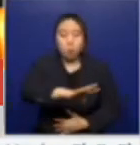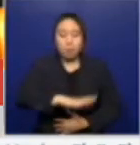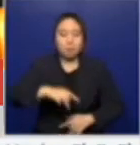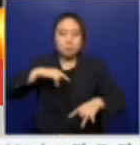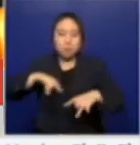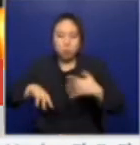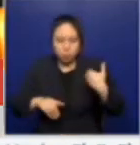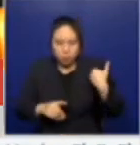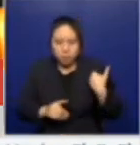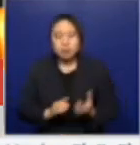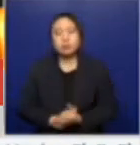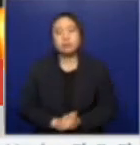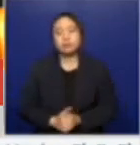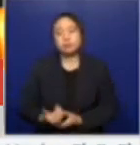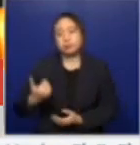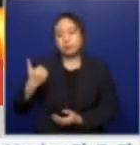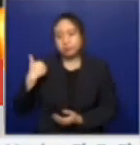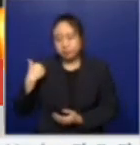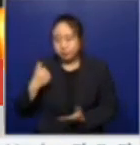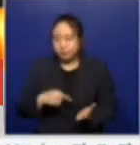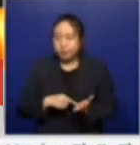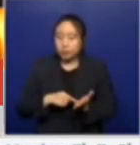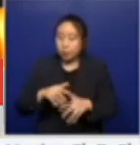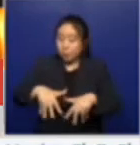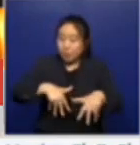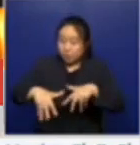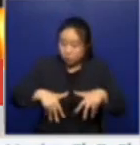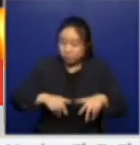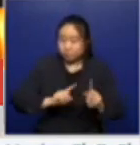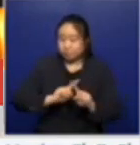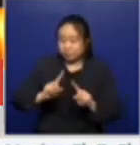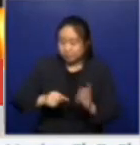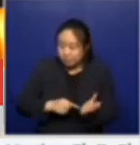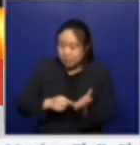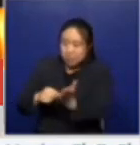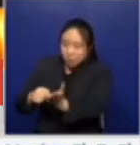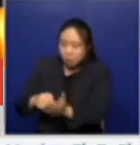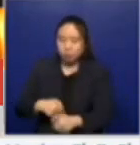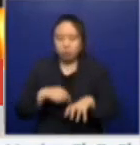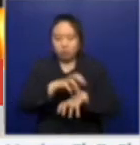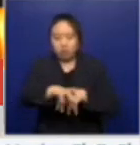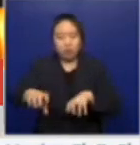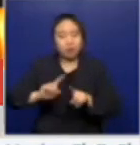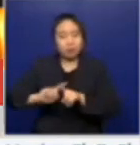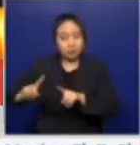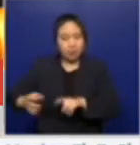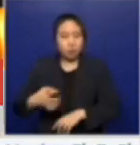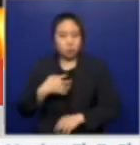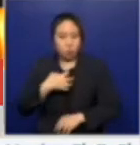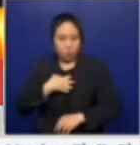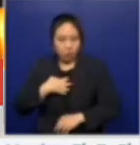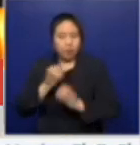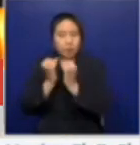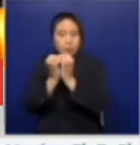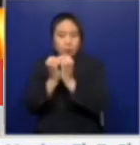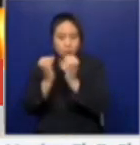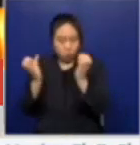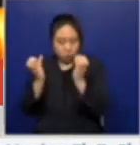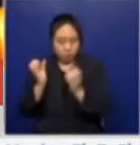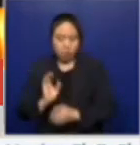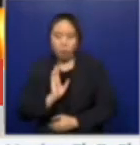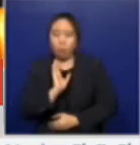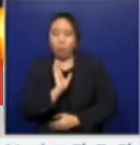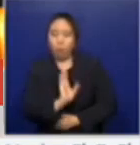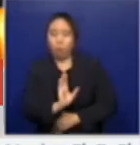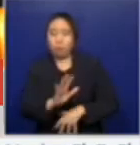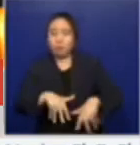อบกับมีข้อเรียกร้องของประชาชนทั้งหลายภาคส่วนที่ต้องการได้รัฐธรรมนูญที่เป็นของ